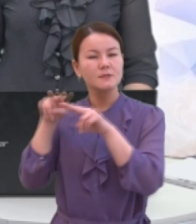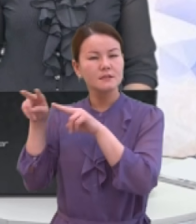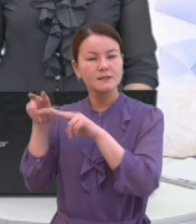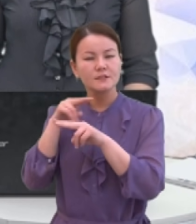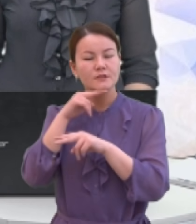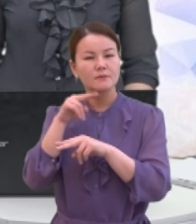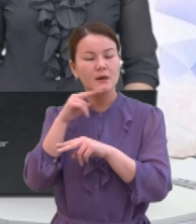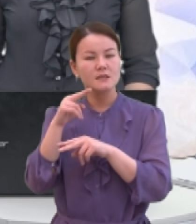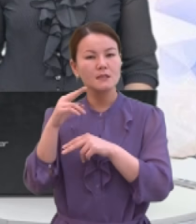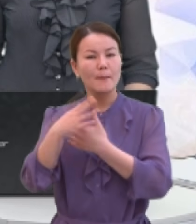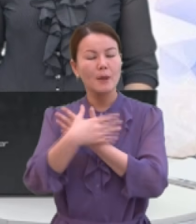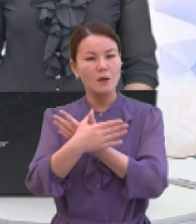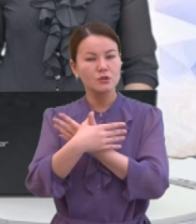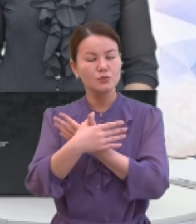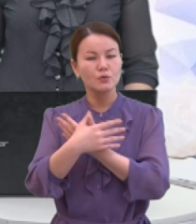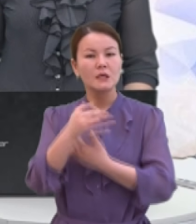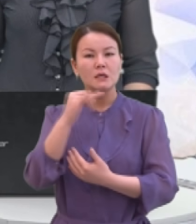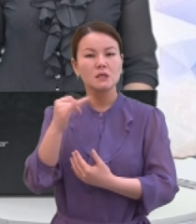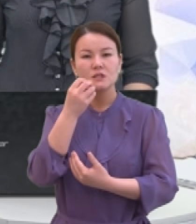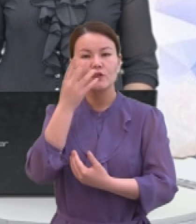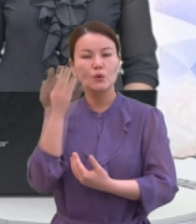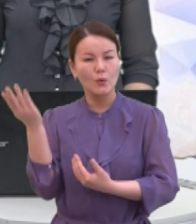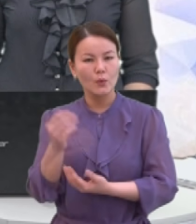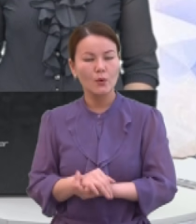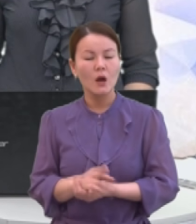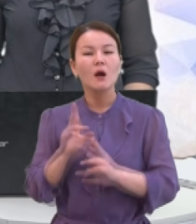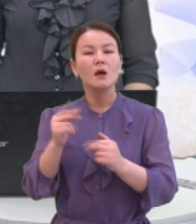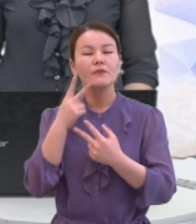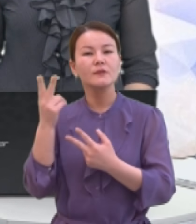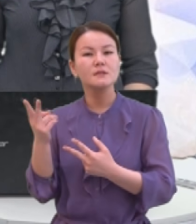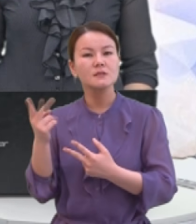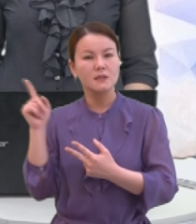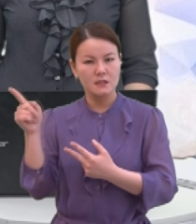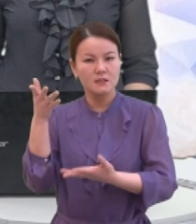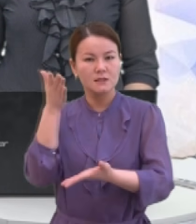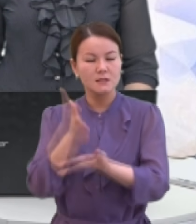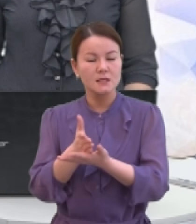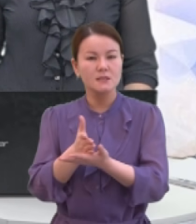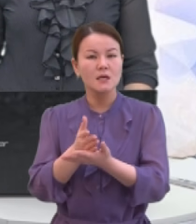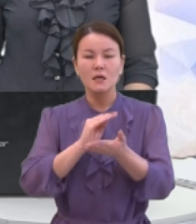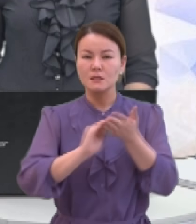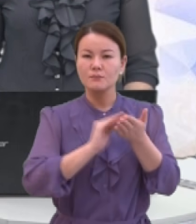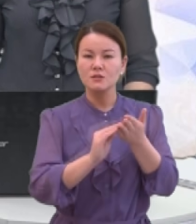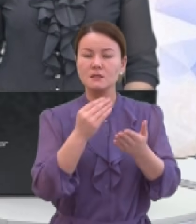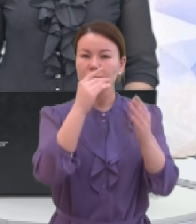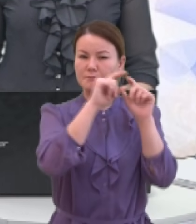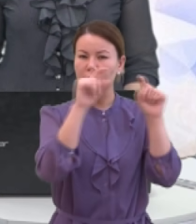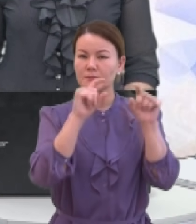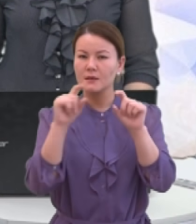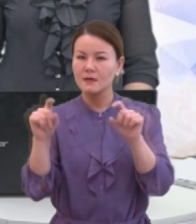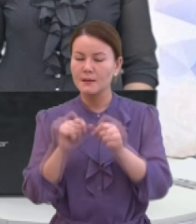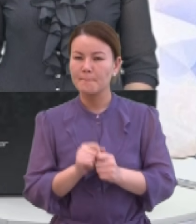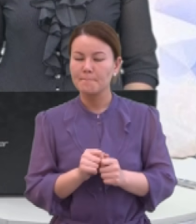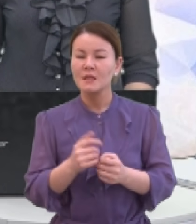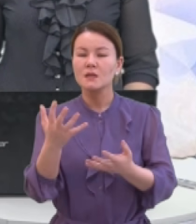бабочку и цветок как видите на них записаны примеры найдите